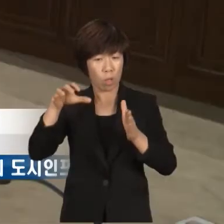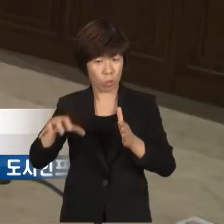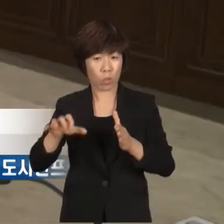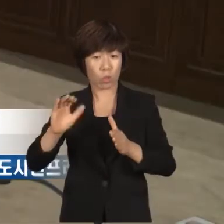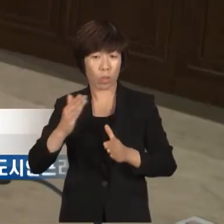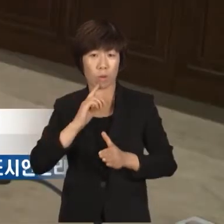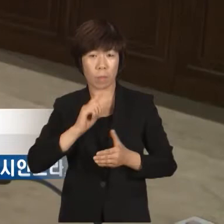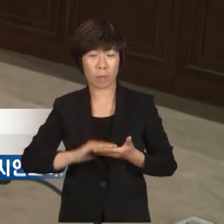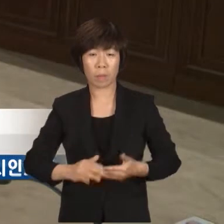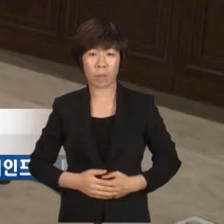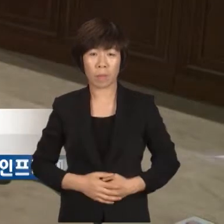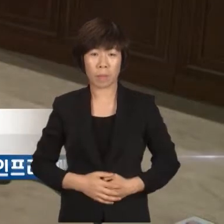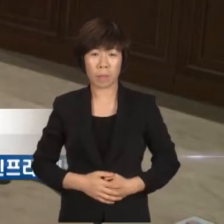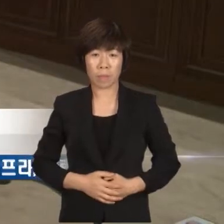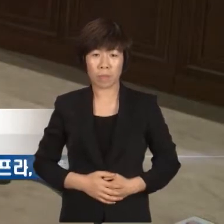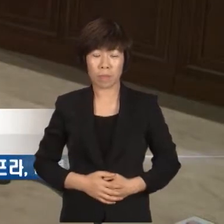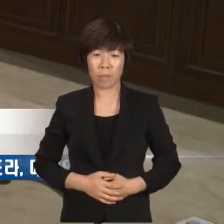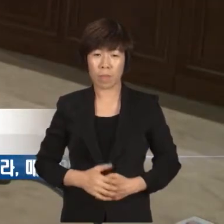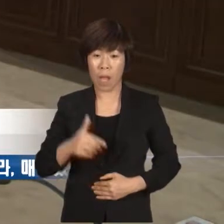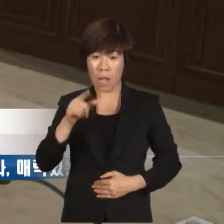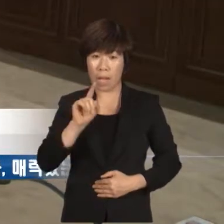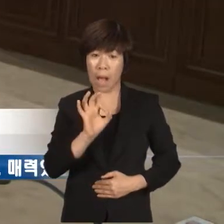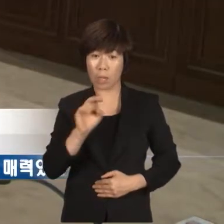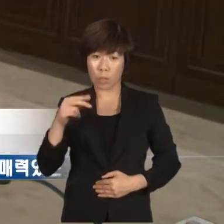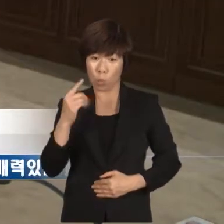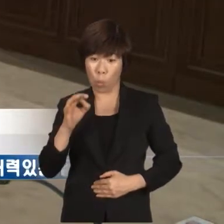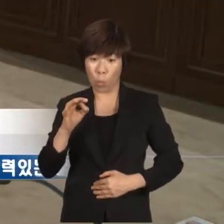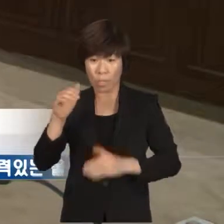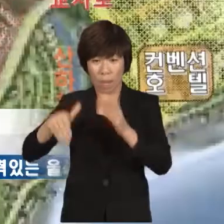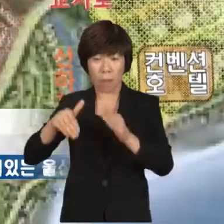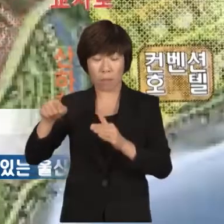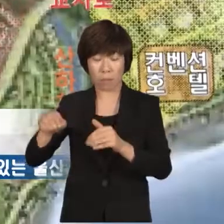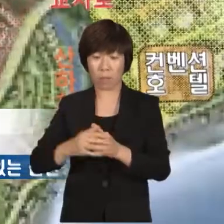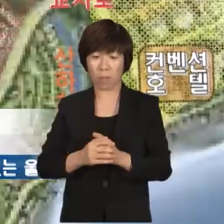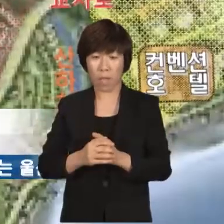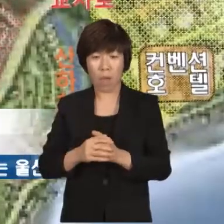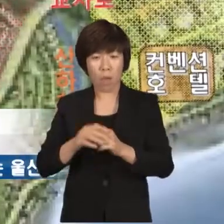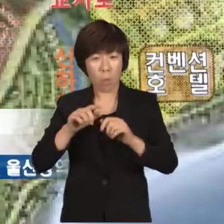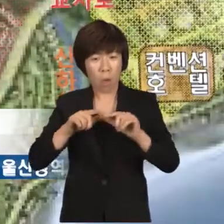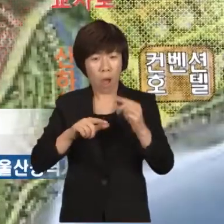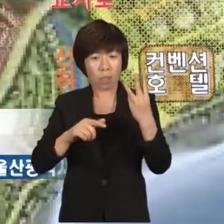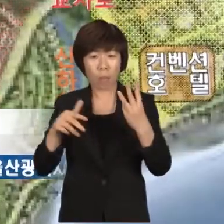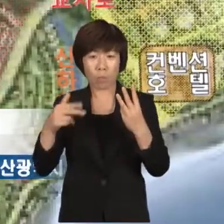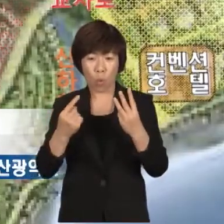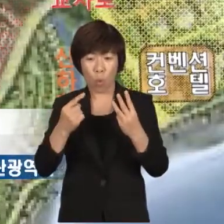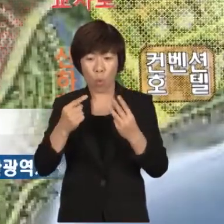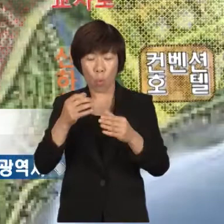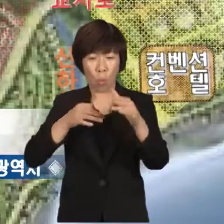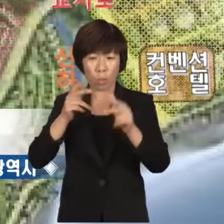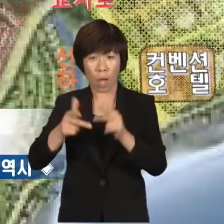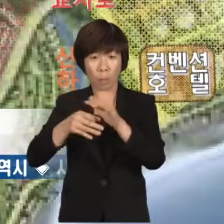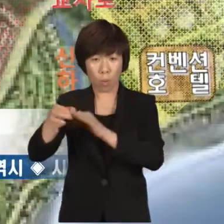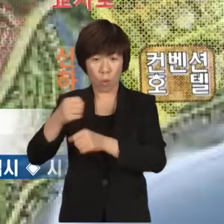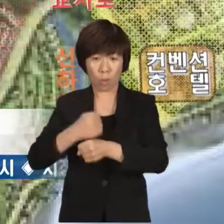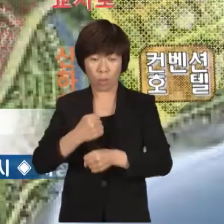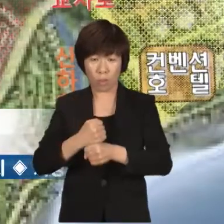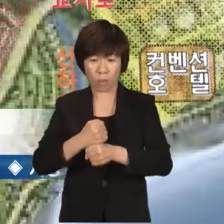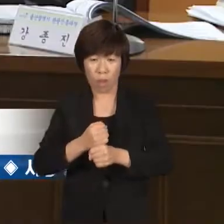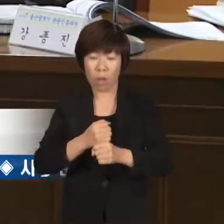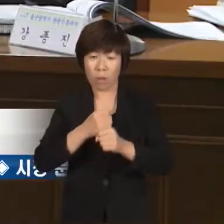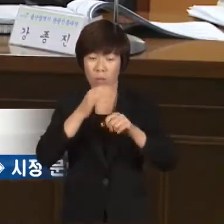전했습니다. 한편 강동권 개발 사업은 민자 등 3조 원이 투입돼 전원도시와 관광 휴양 시설이